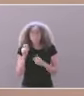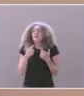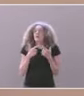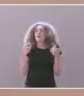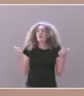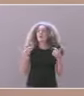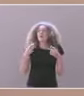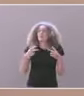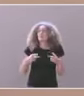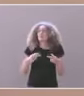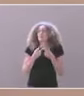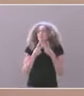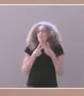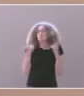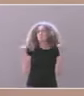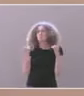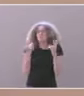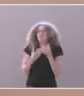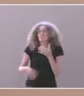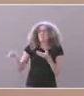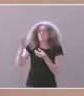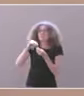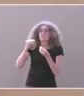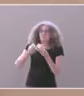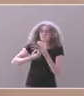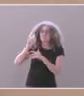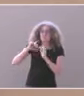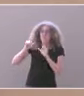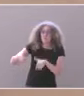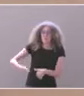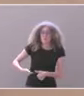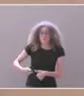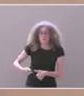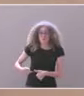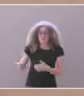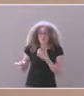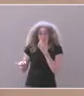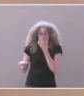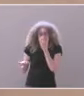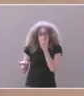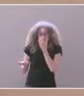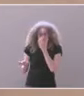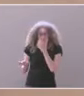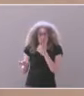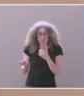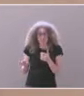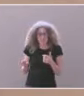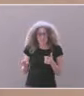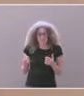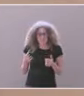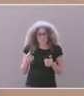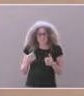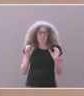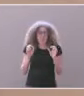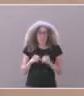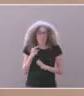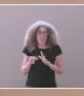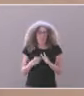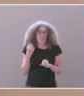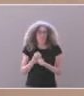l'offre scolaire avec une nouvelle école au Gémeaux. Et ça permet d'avoir une école en lisière de quartier et de retravailler la carte